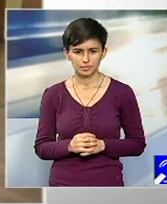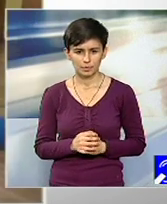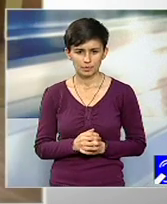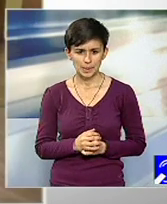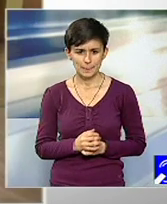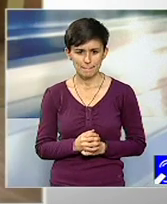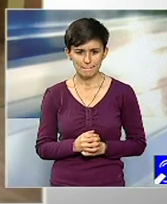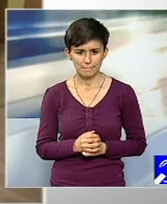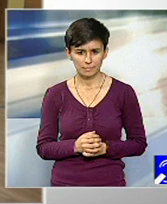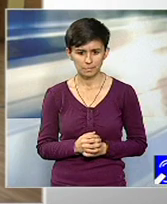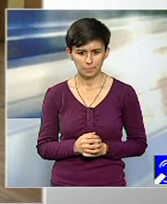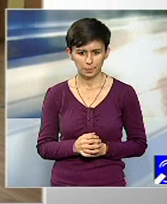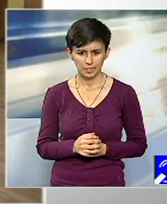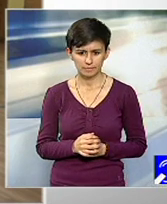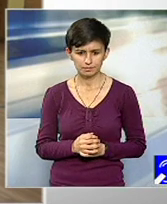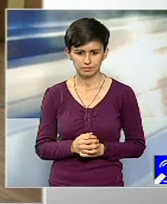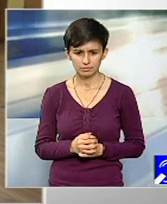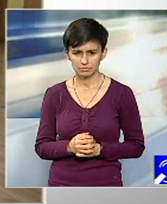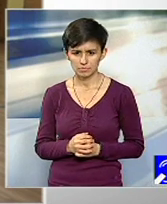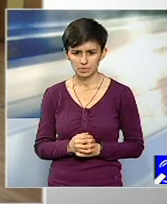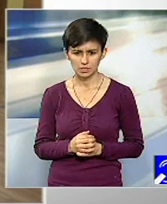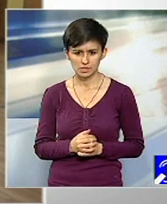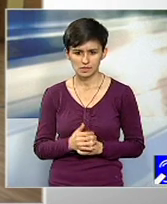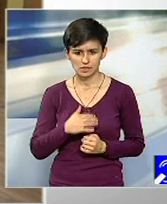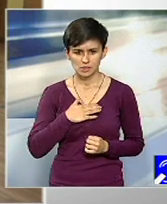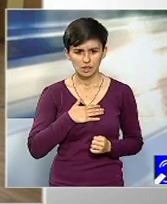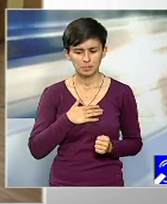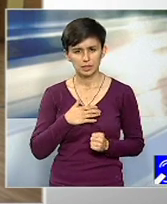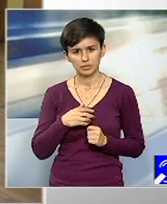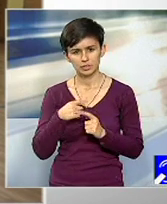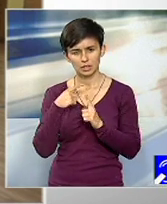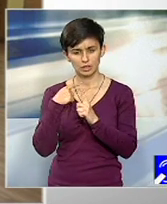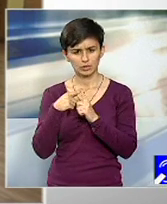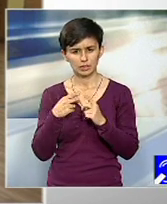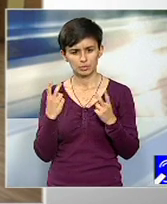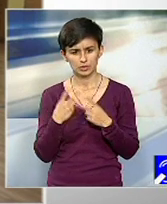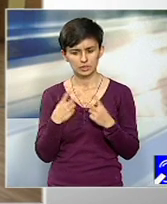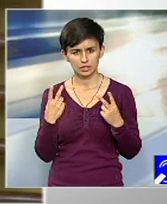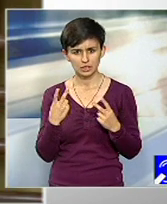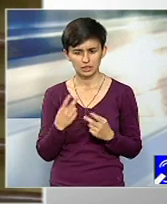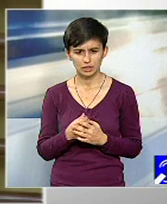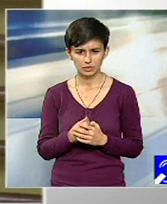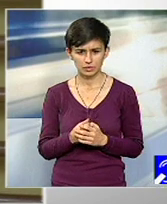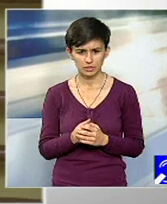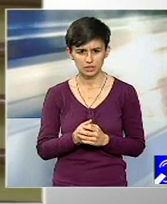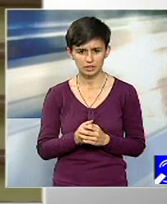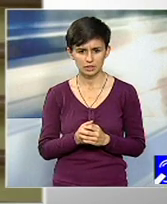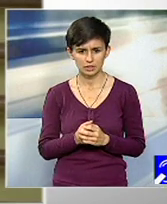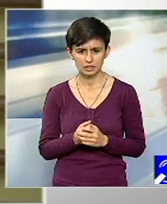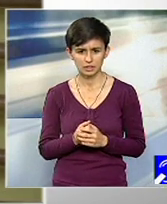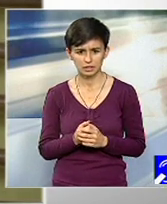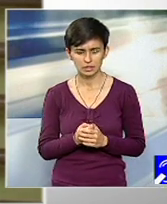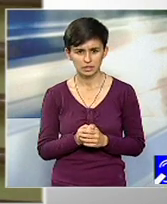da. Am adus așa un plus de viteză și de... Vă dați seama, noi avem numai